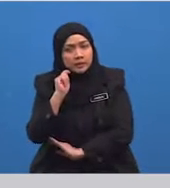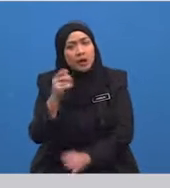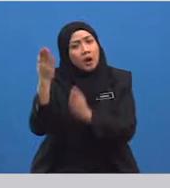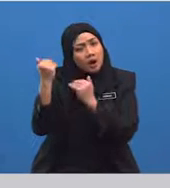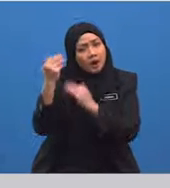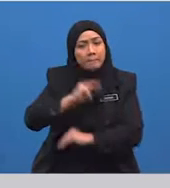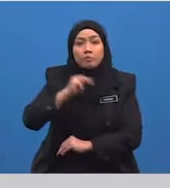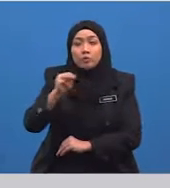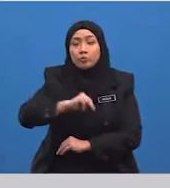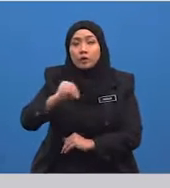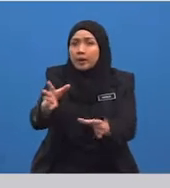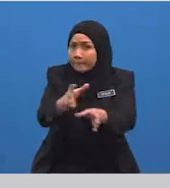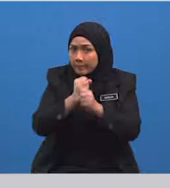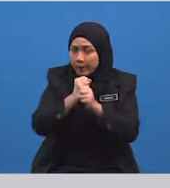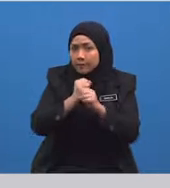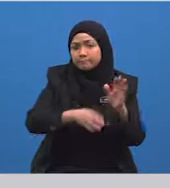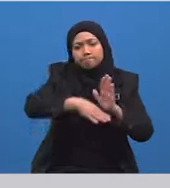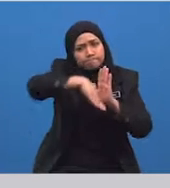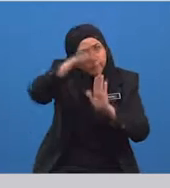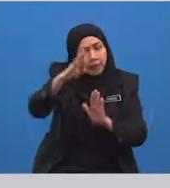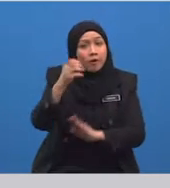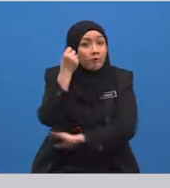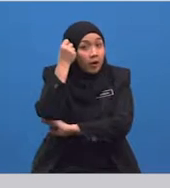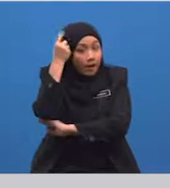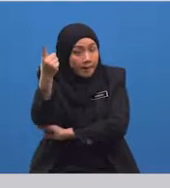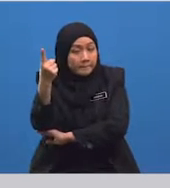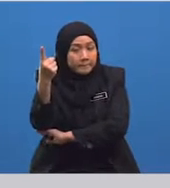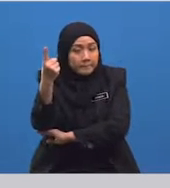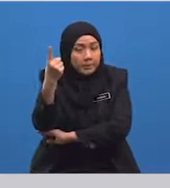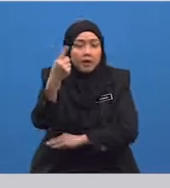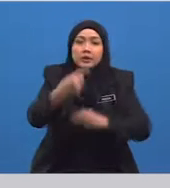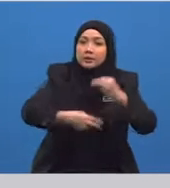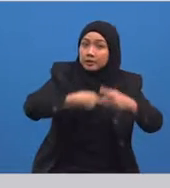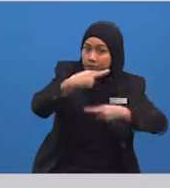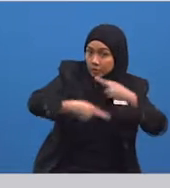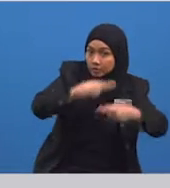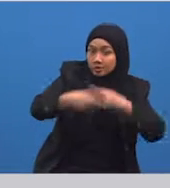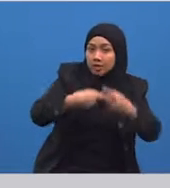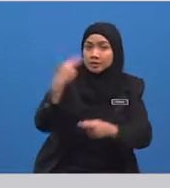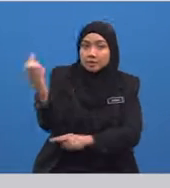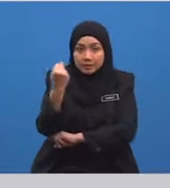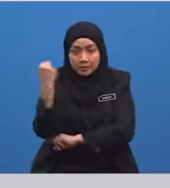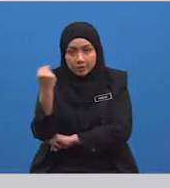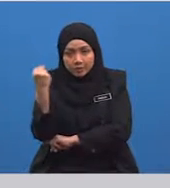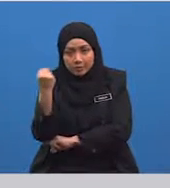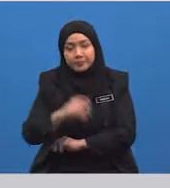diharapkan murid-murid dapat lebih memahami proses penetralan asid dan